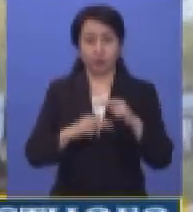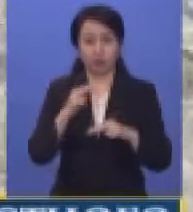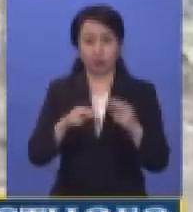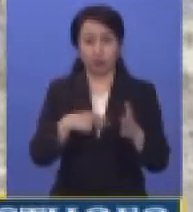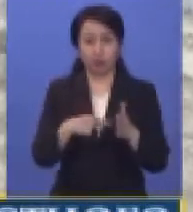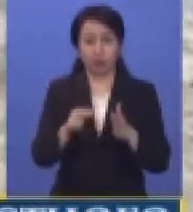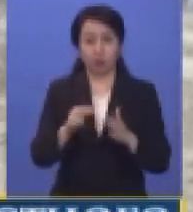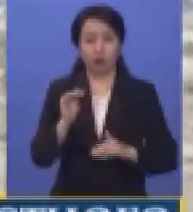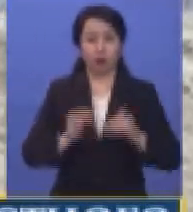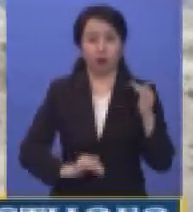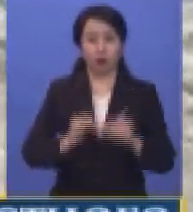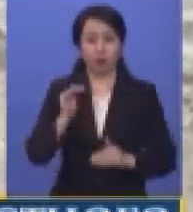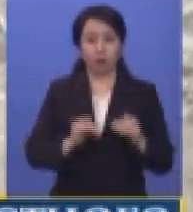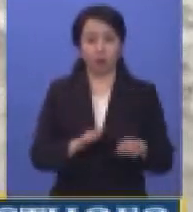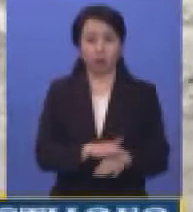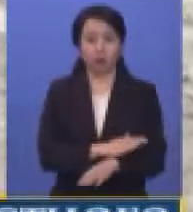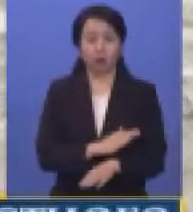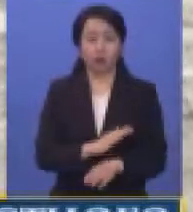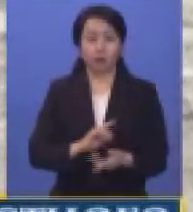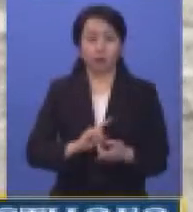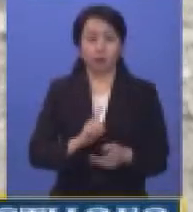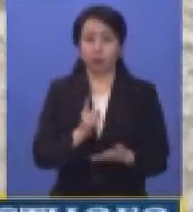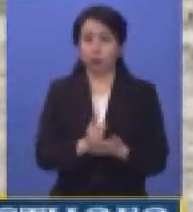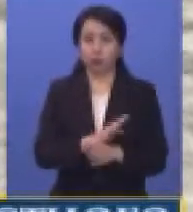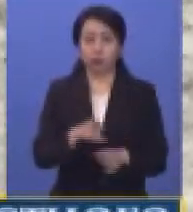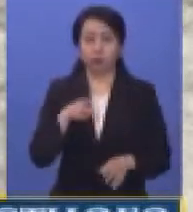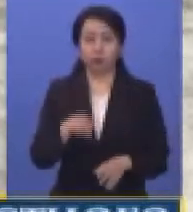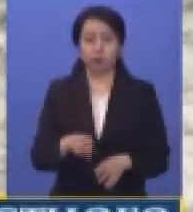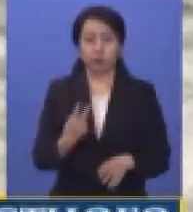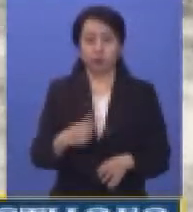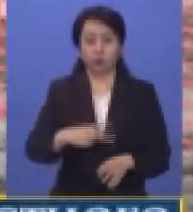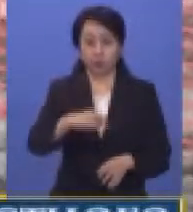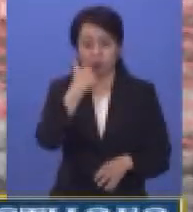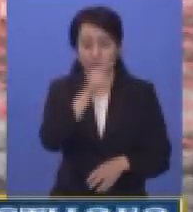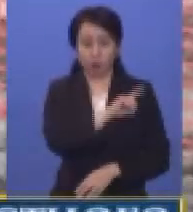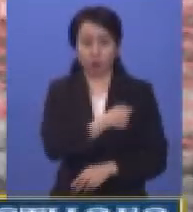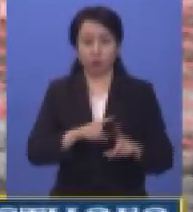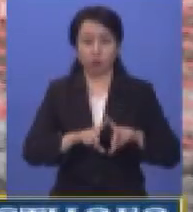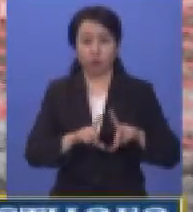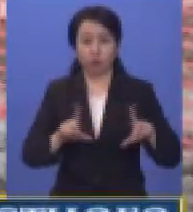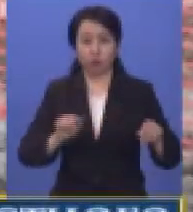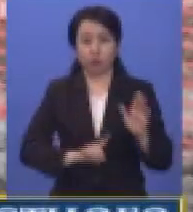закупу оборудования. Но в долгострой объект превратиться не должен, и в 2023 году больницу